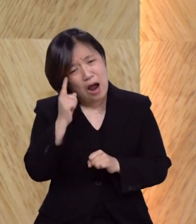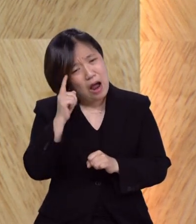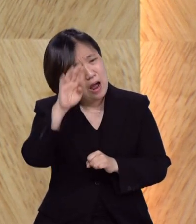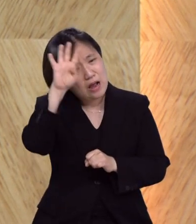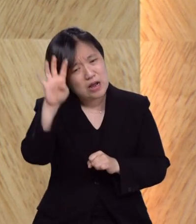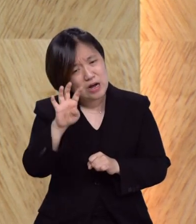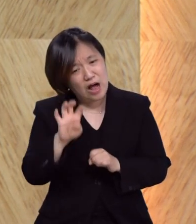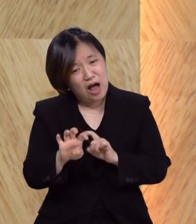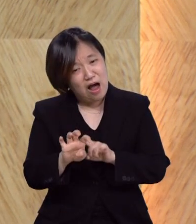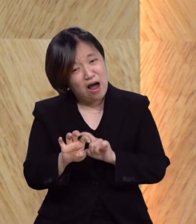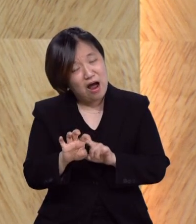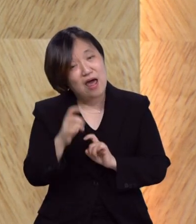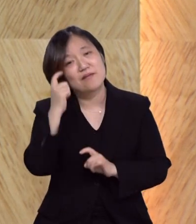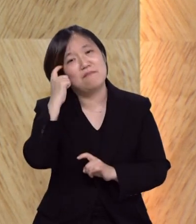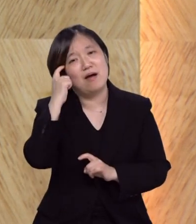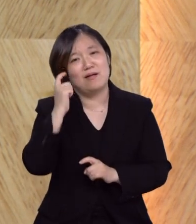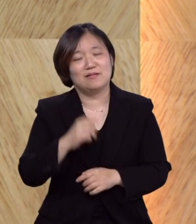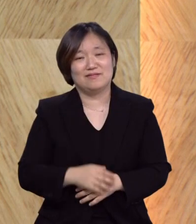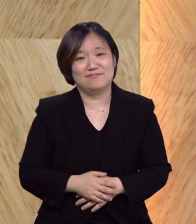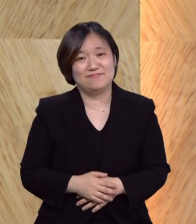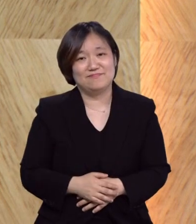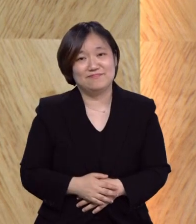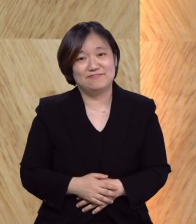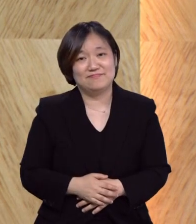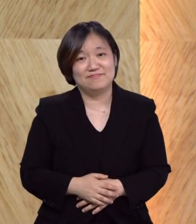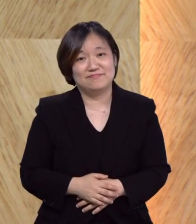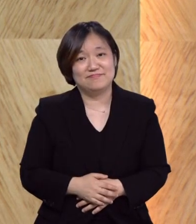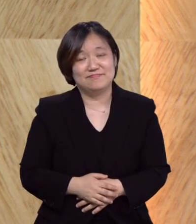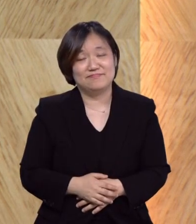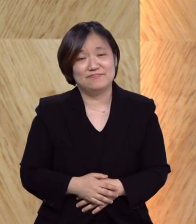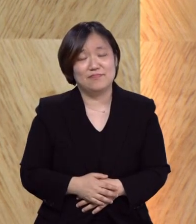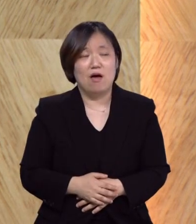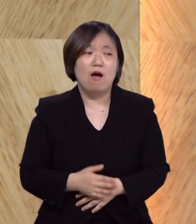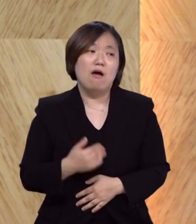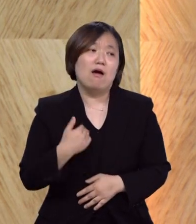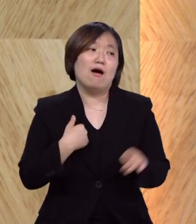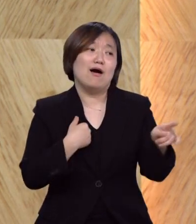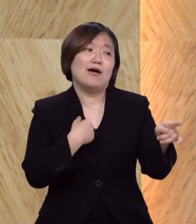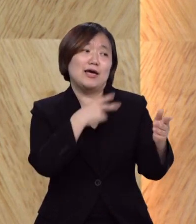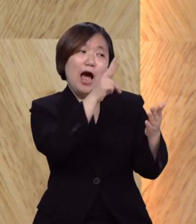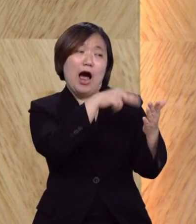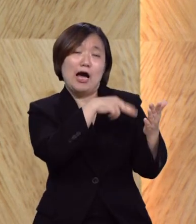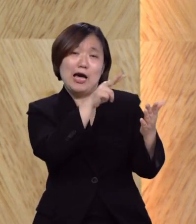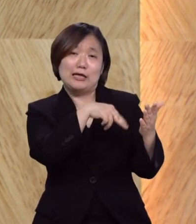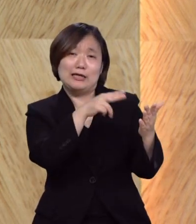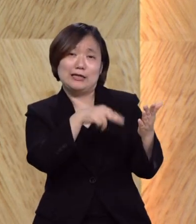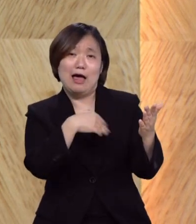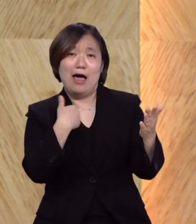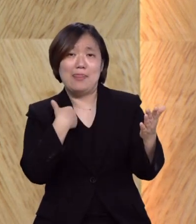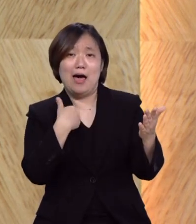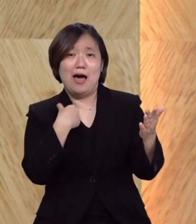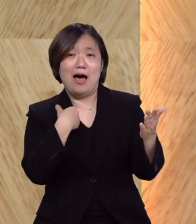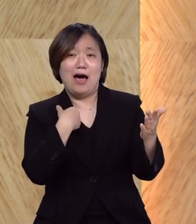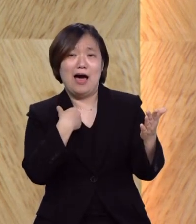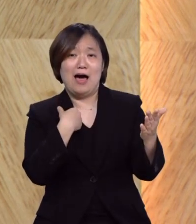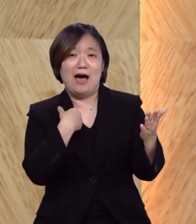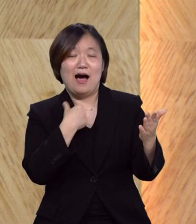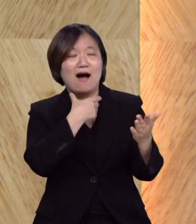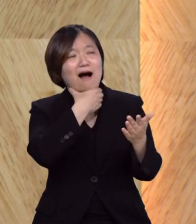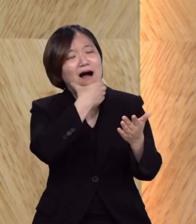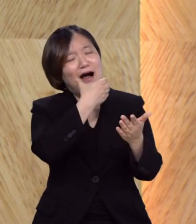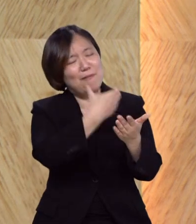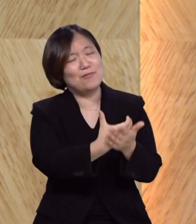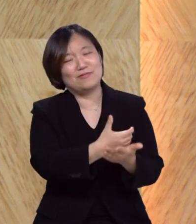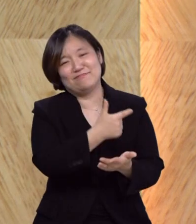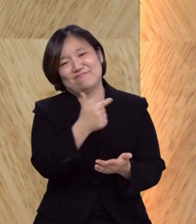남기십니다 어 이걸 제가 보는데 스님이 제가 뭐 그냥